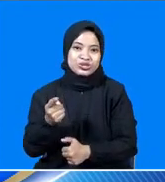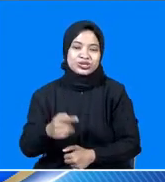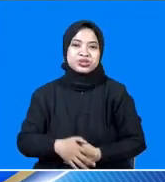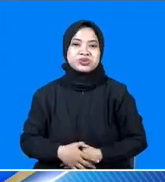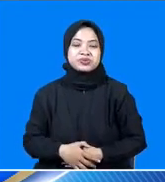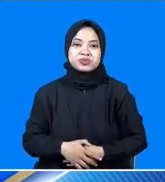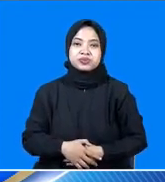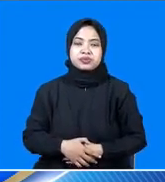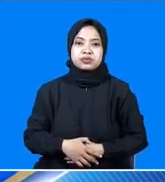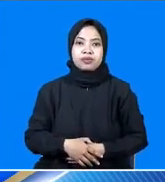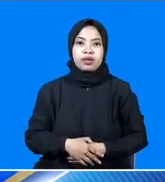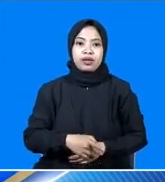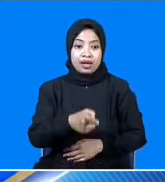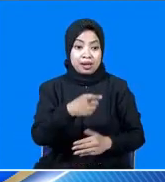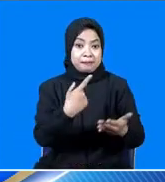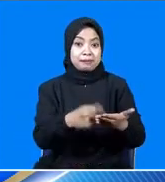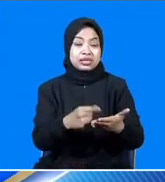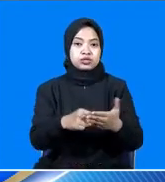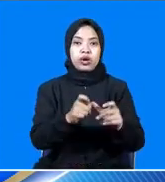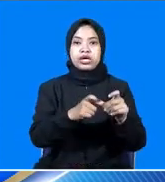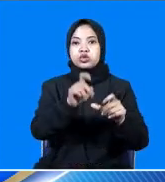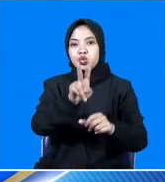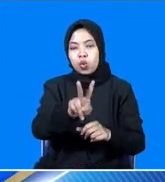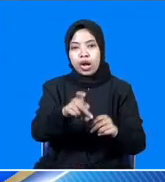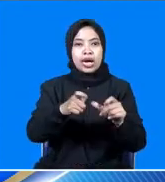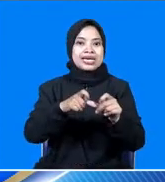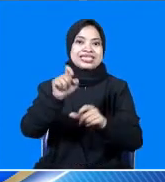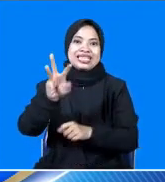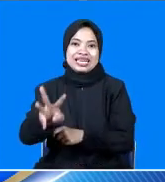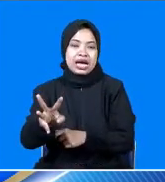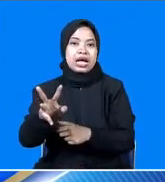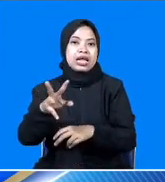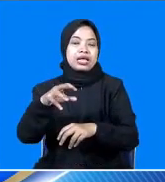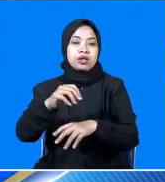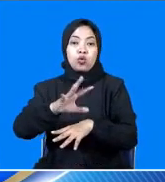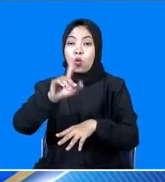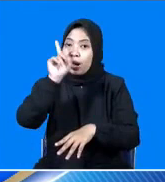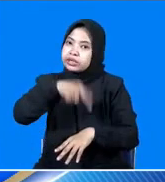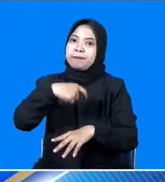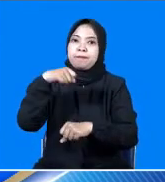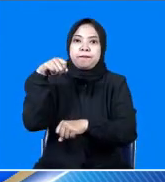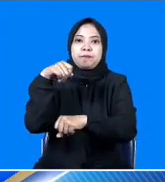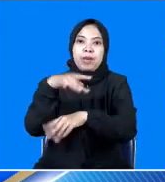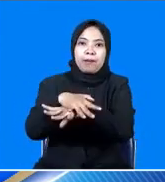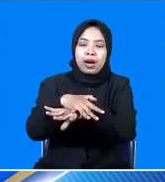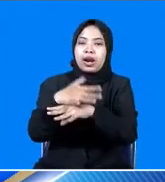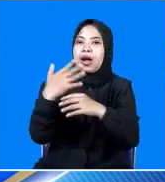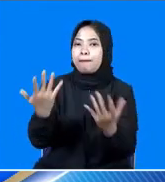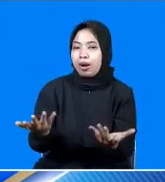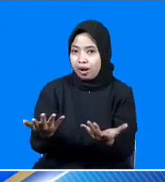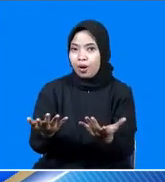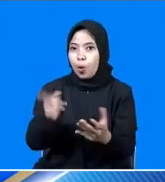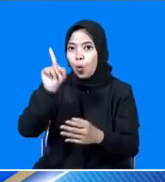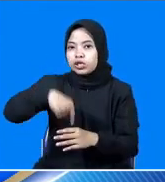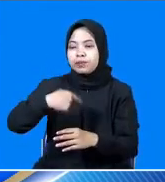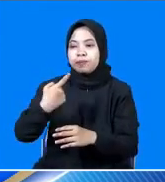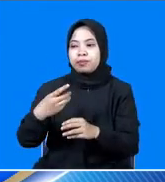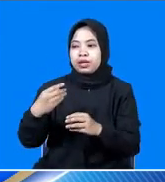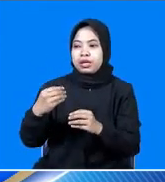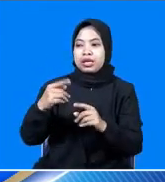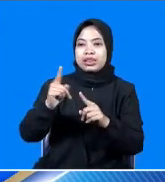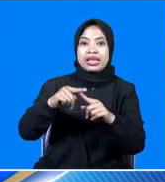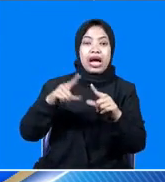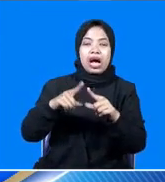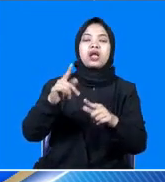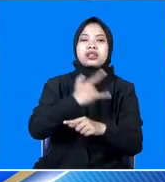dan mahasiswa untuk magister S2 S3 ini terapan wajib itu wajib diberikan tugas